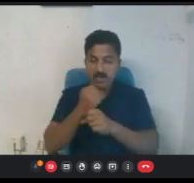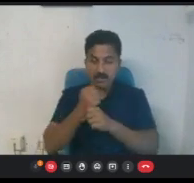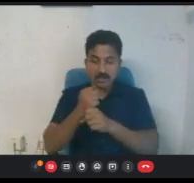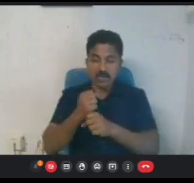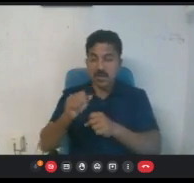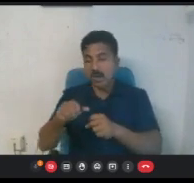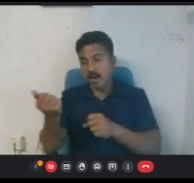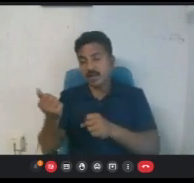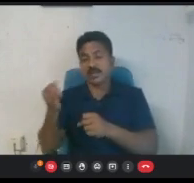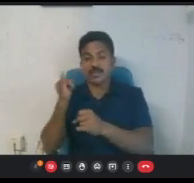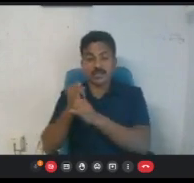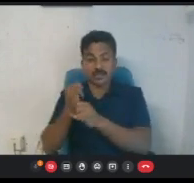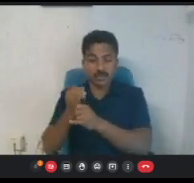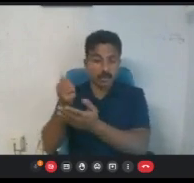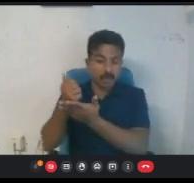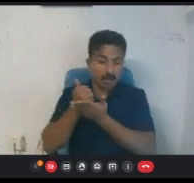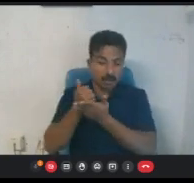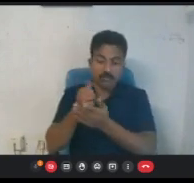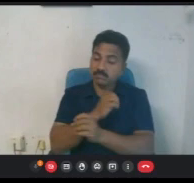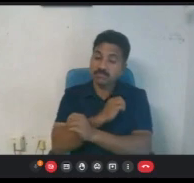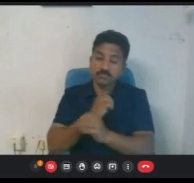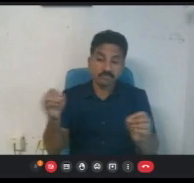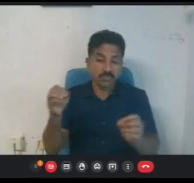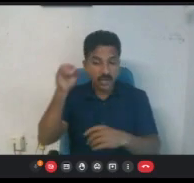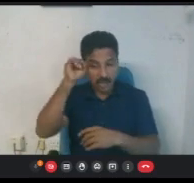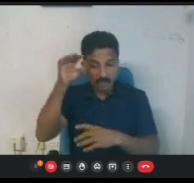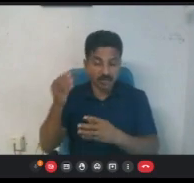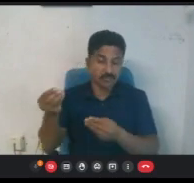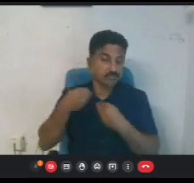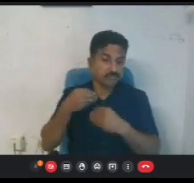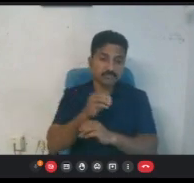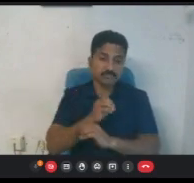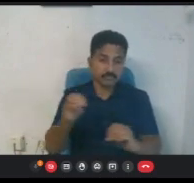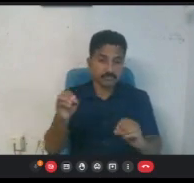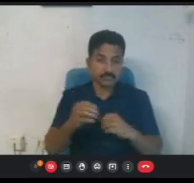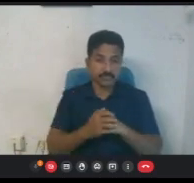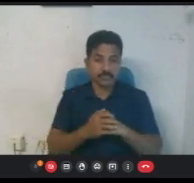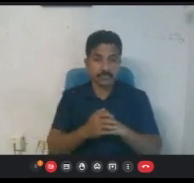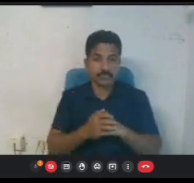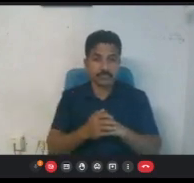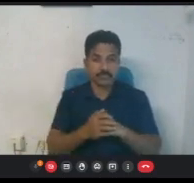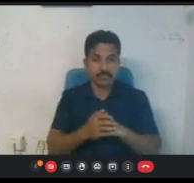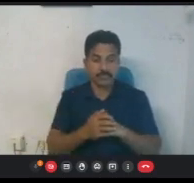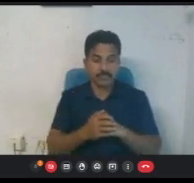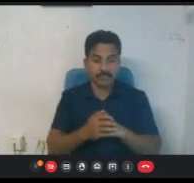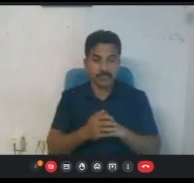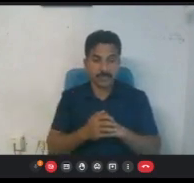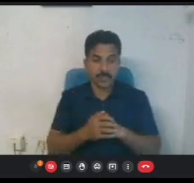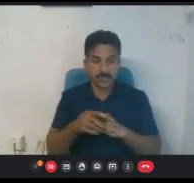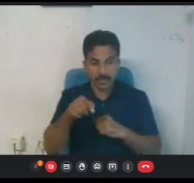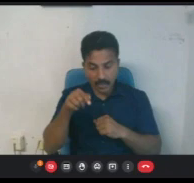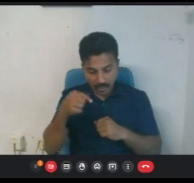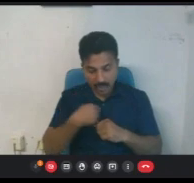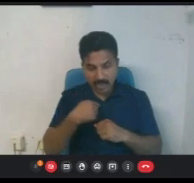ഏജൻസികളുടെ ഭാഗത്തുനിന്നോ അത് വേണ്ട തരത്തിൽ നടക്കുന്നില്ല എന്നുള്ളതാണ് ഏറ്റവും ദുഃഖകരമായിട്ടുള്ള കാര്യം. അപ്പോ അതിനകത്ത് എനിക്ക്